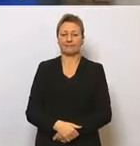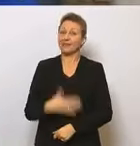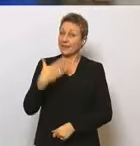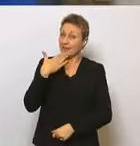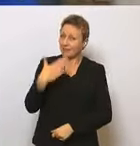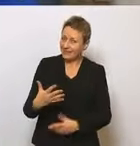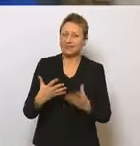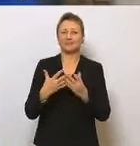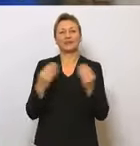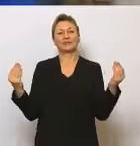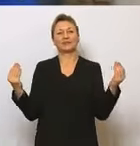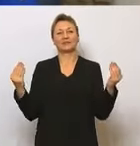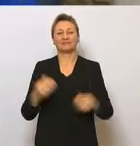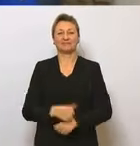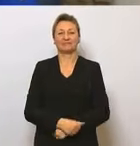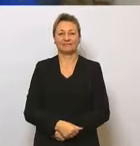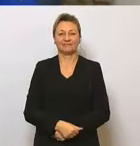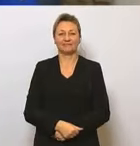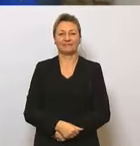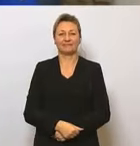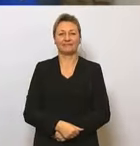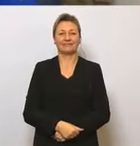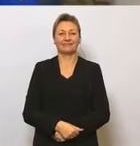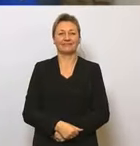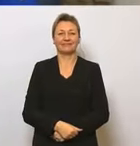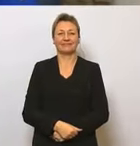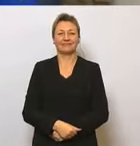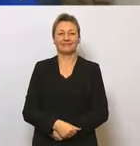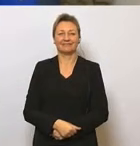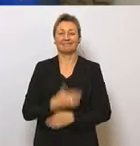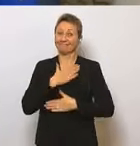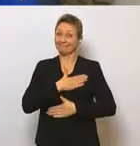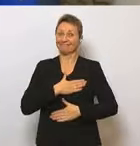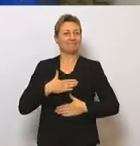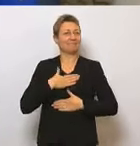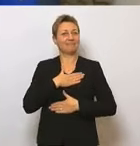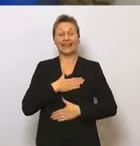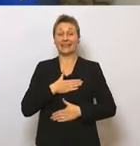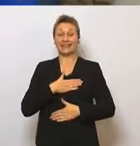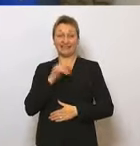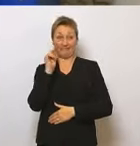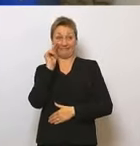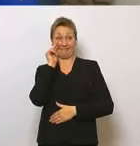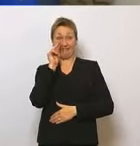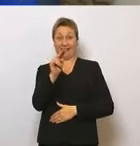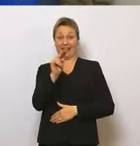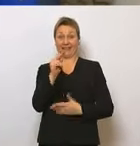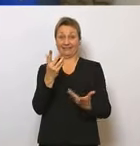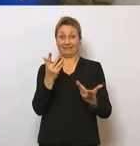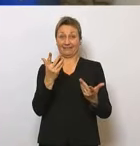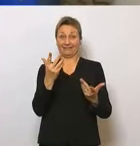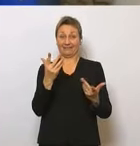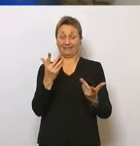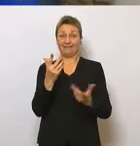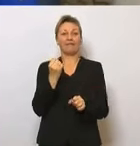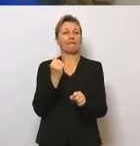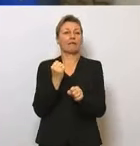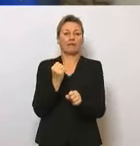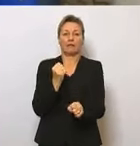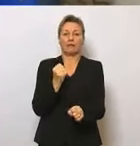Merci beaucoup. Et c'est pour moi un vrai plaisir de vous revoir. Le travail que vous avez